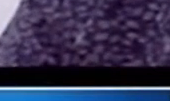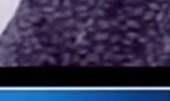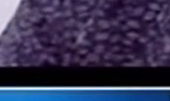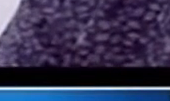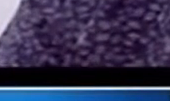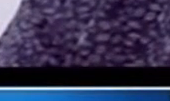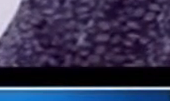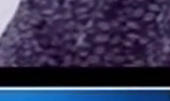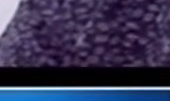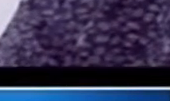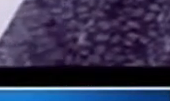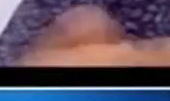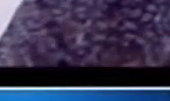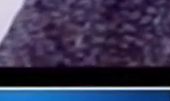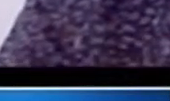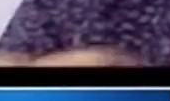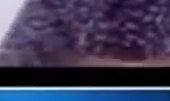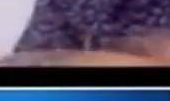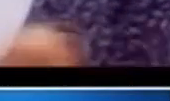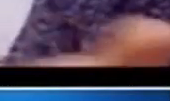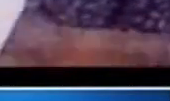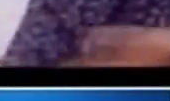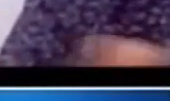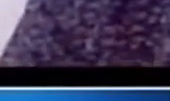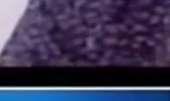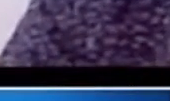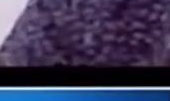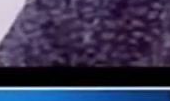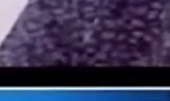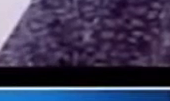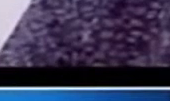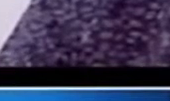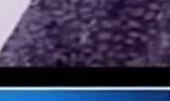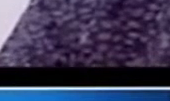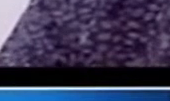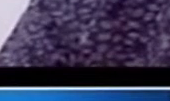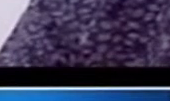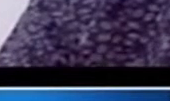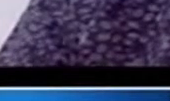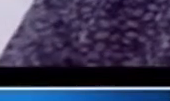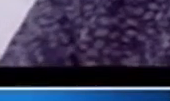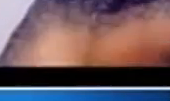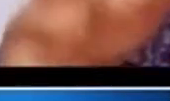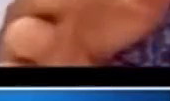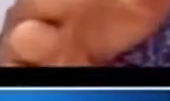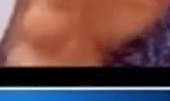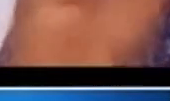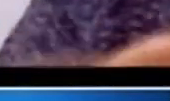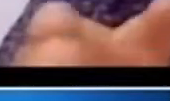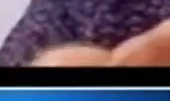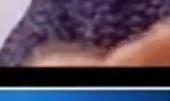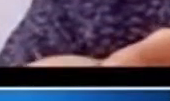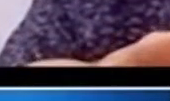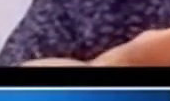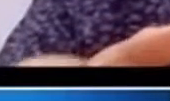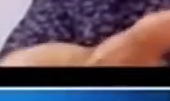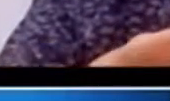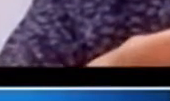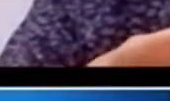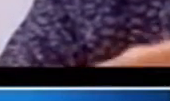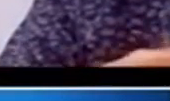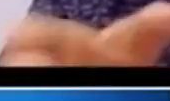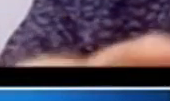Palawan. Kaya hindi pwedeng balansihin natin yung pag being very